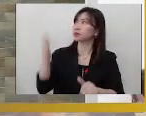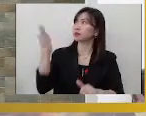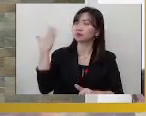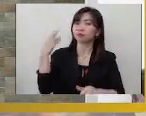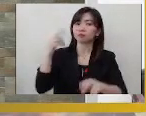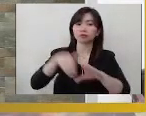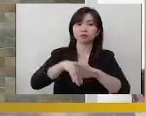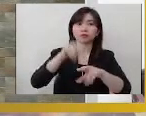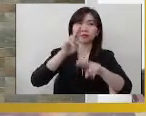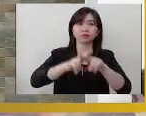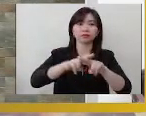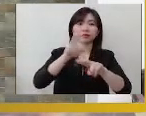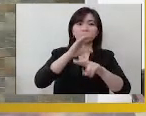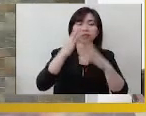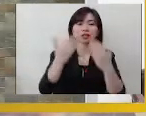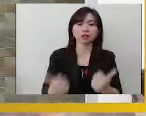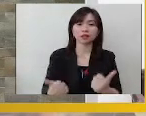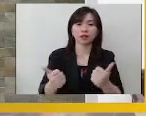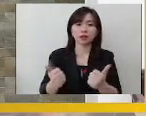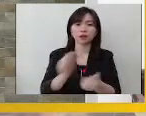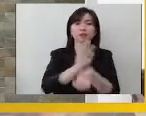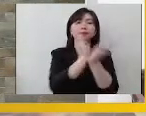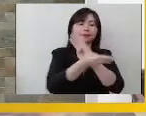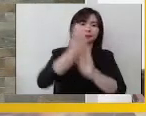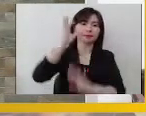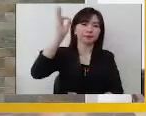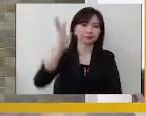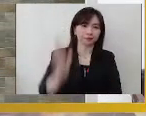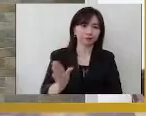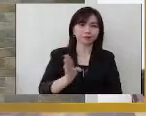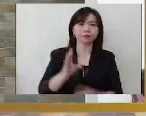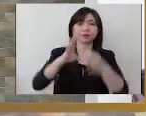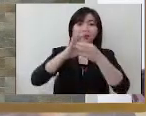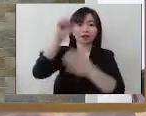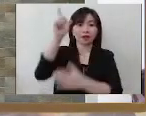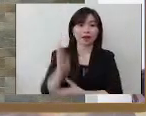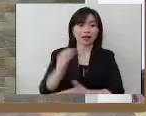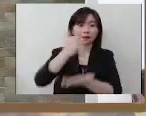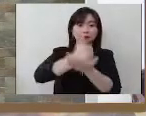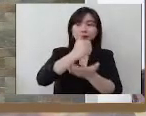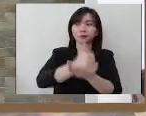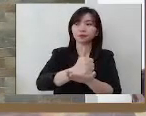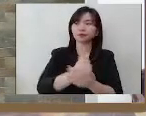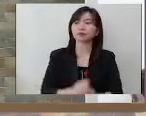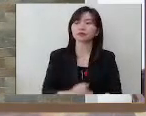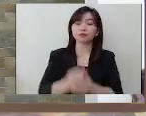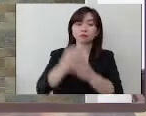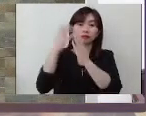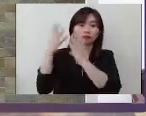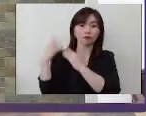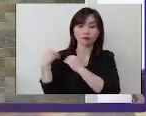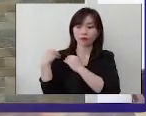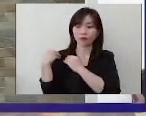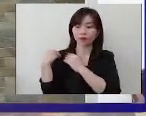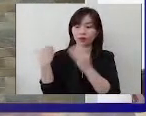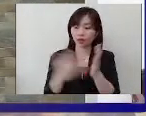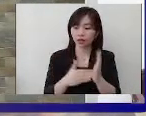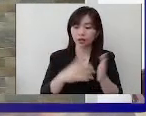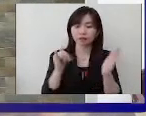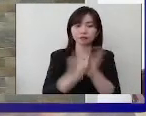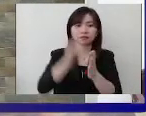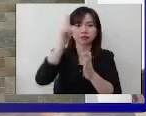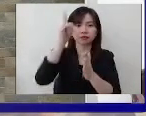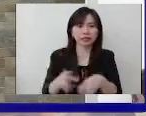ngayon ay ginawang preacher ng Panginoon. Amen? Thank God. All right. Hope ang Diyos ay